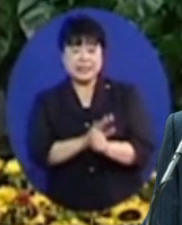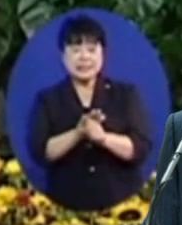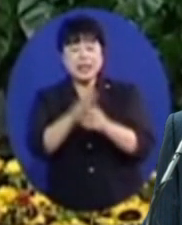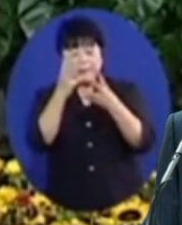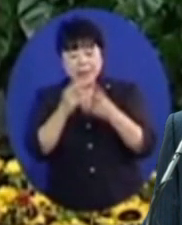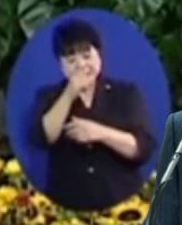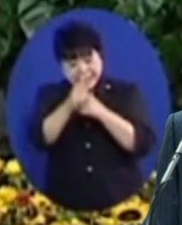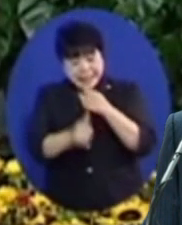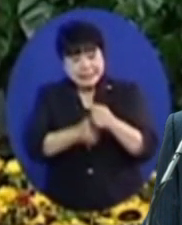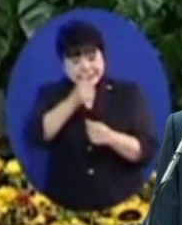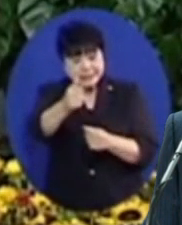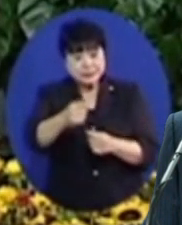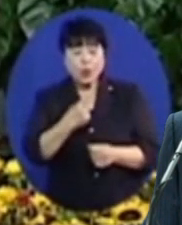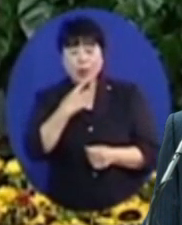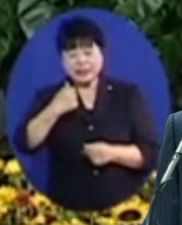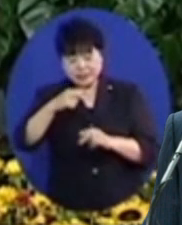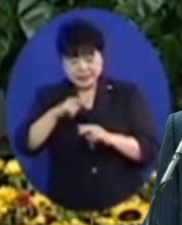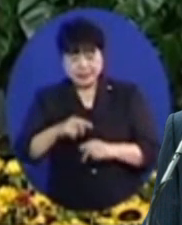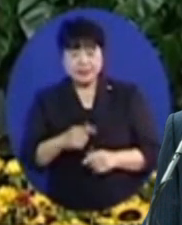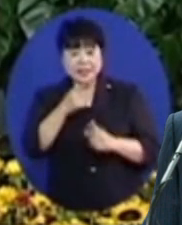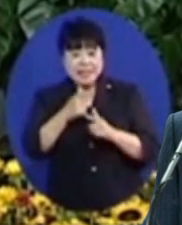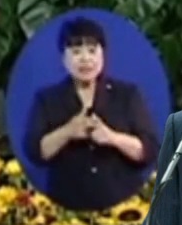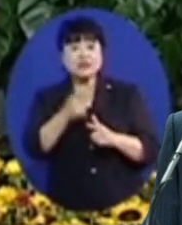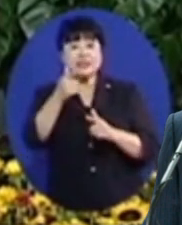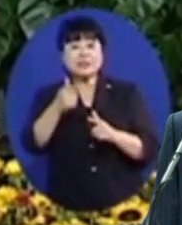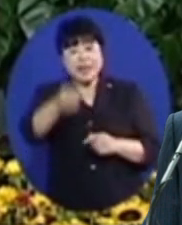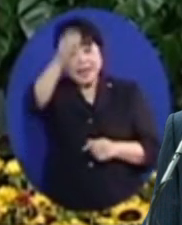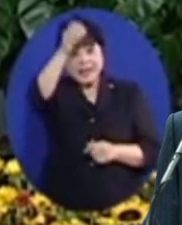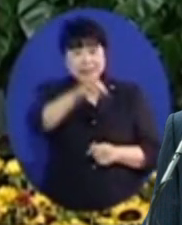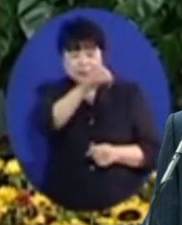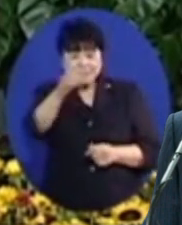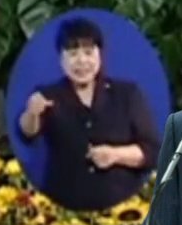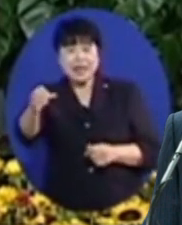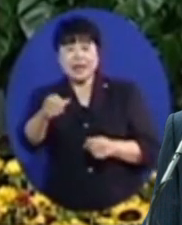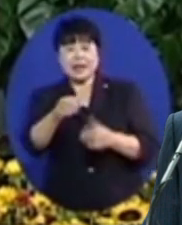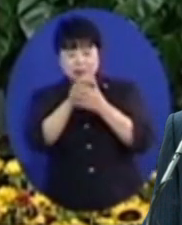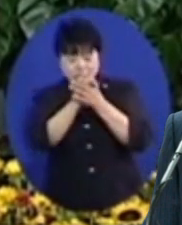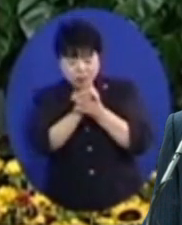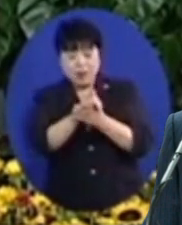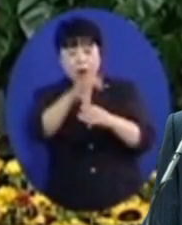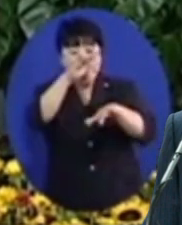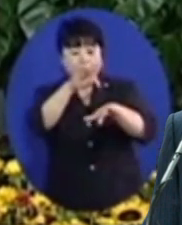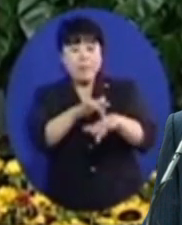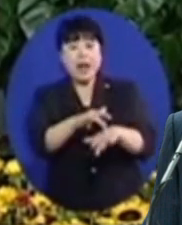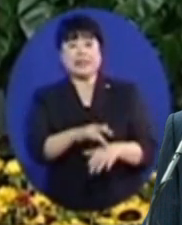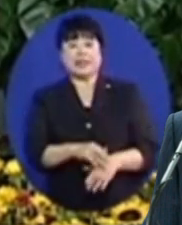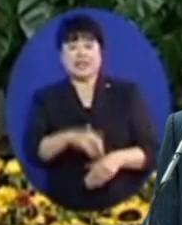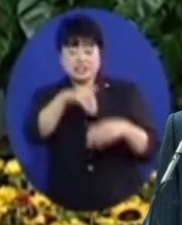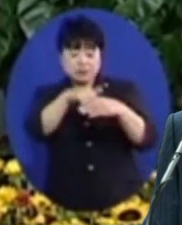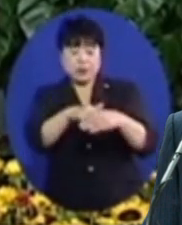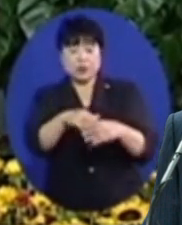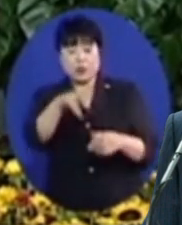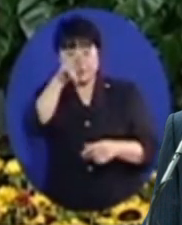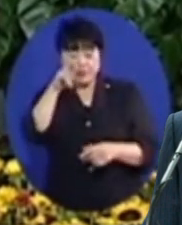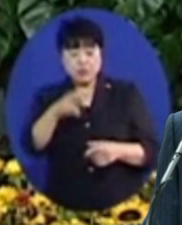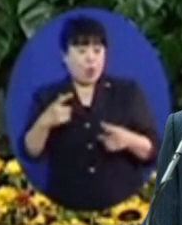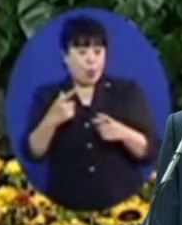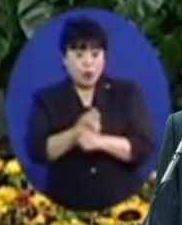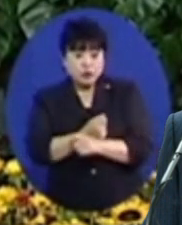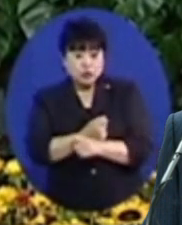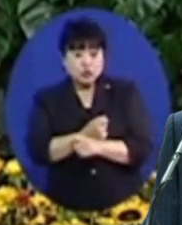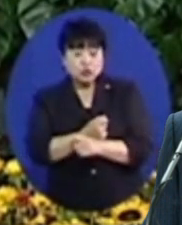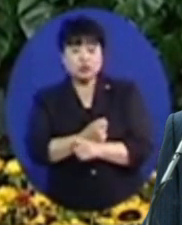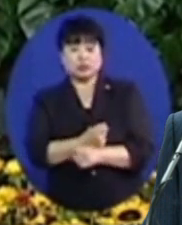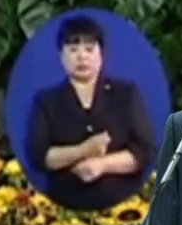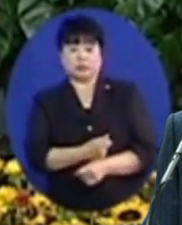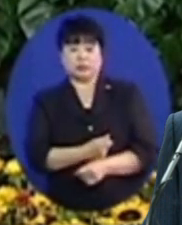무한하신 하나님은 그 외아들 예수님의 십자가로 마귀가 이 땅에 심어놓은 미움과 원수됨을 가는